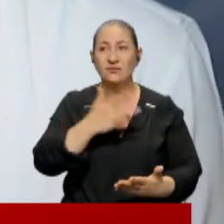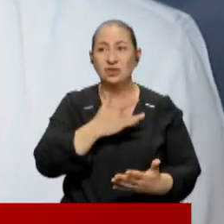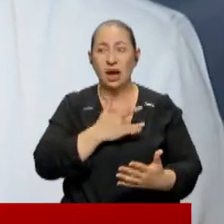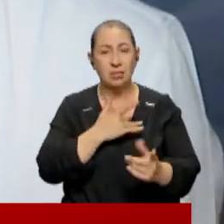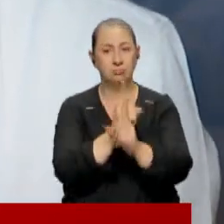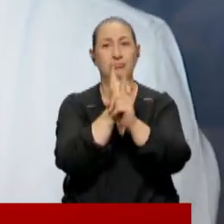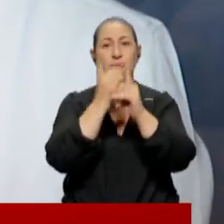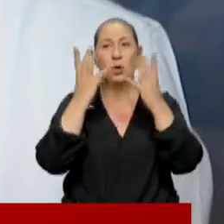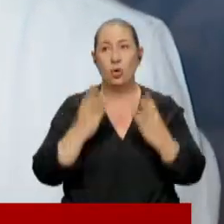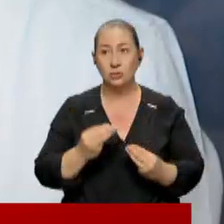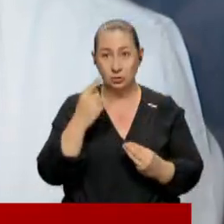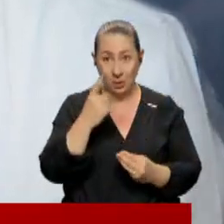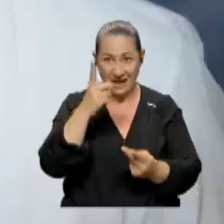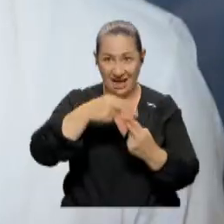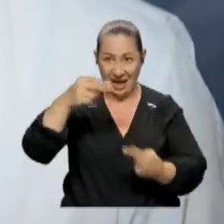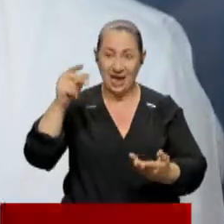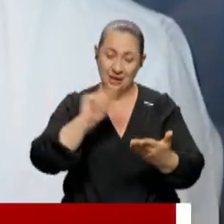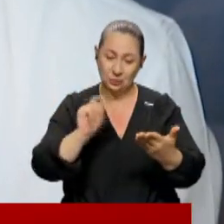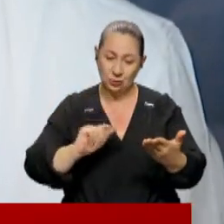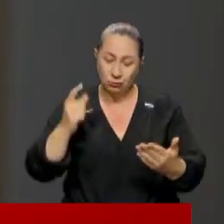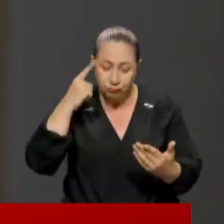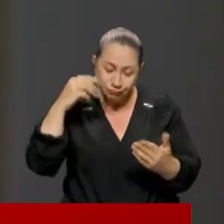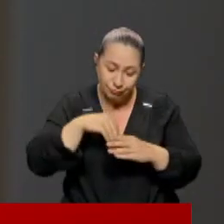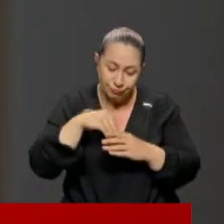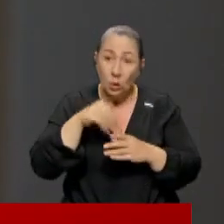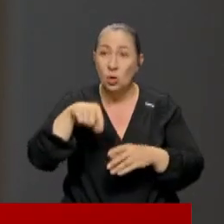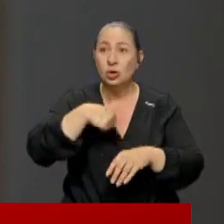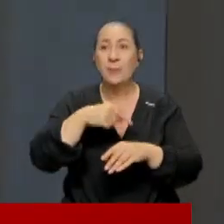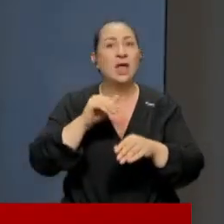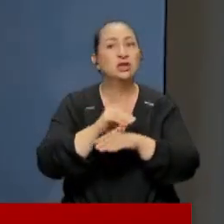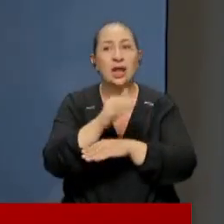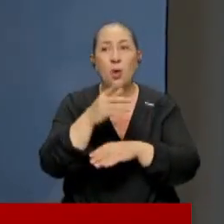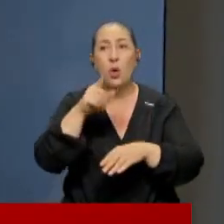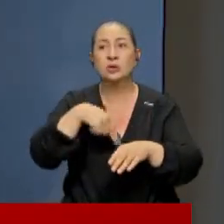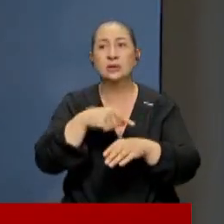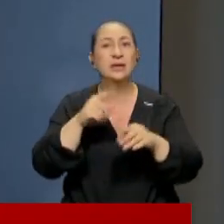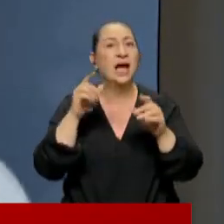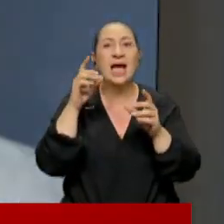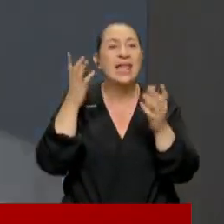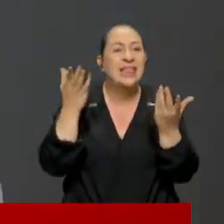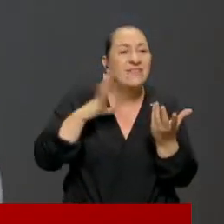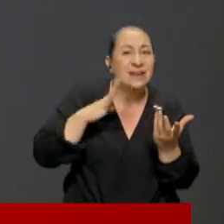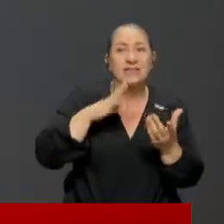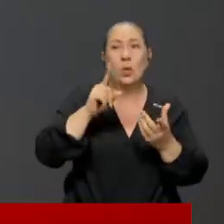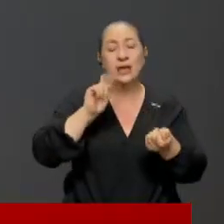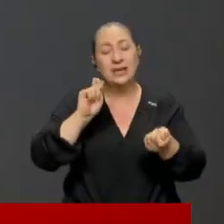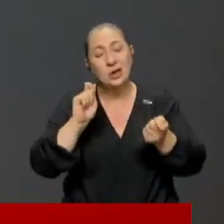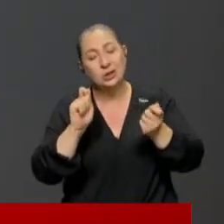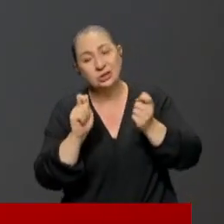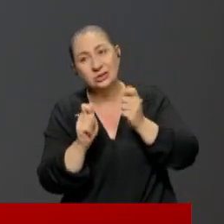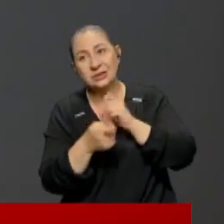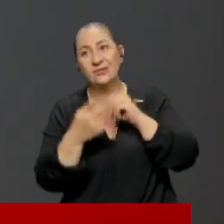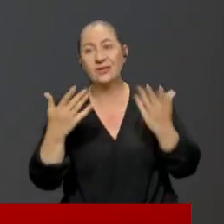vicdanıyla karşı karşıya kalması üzerine bir hikaye dolaşıyordu kafamda. O dönemde yaşananlar, o dönemin konjonktüründe ne varsa evrildi, değişti